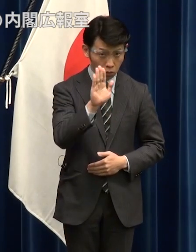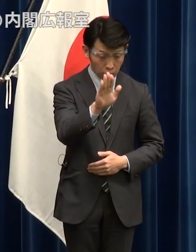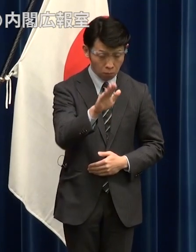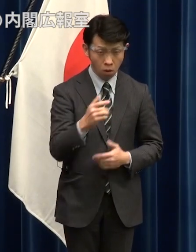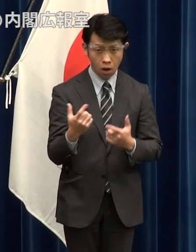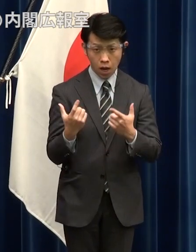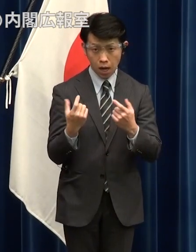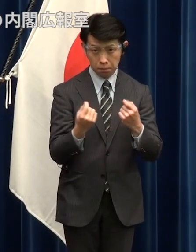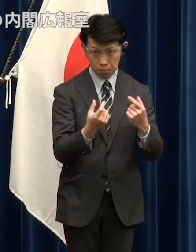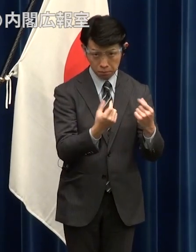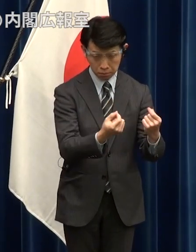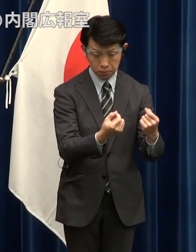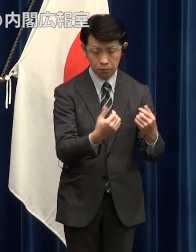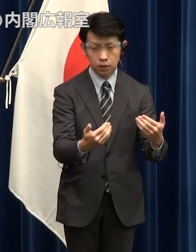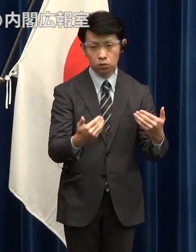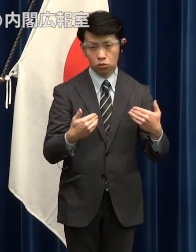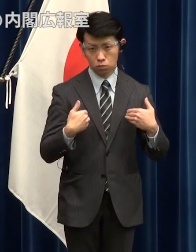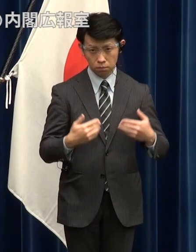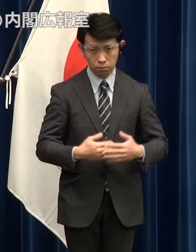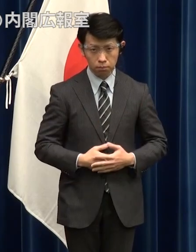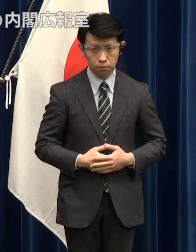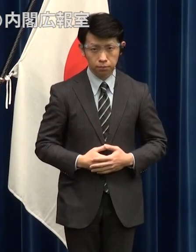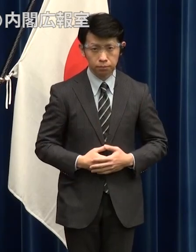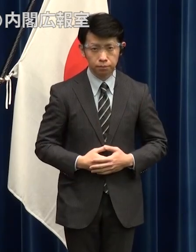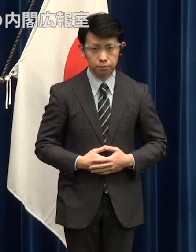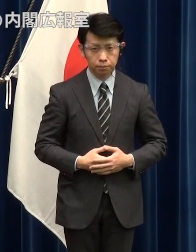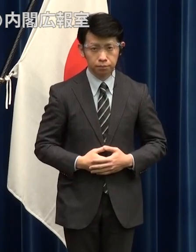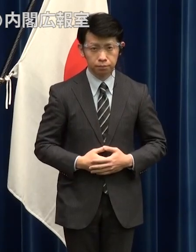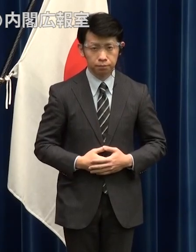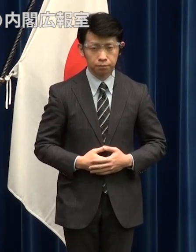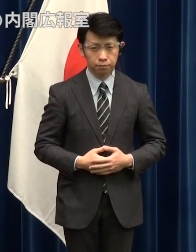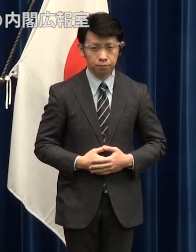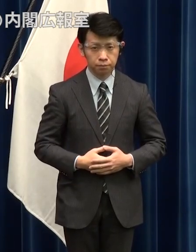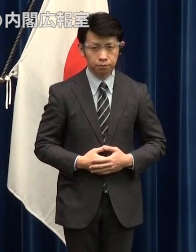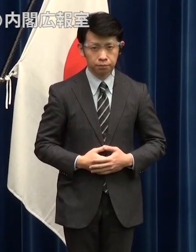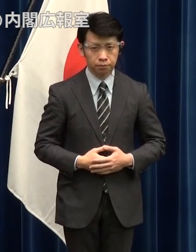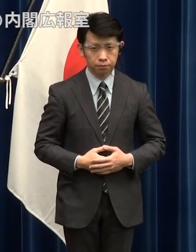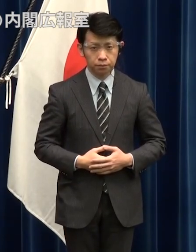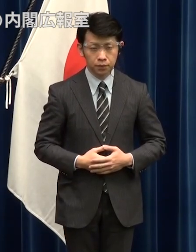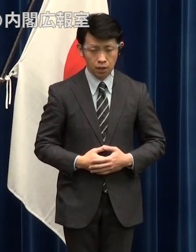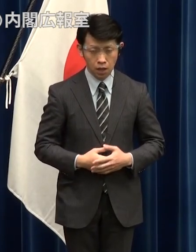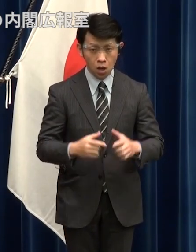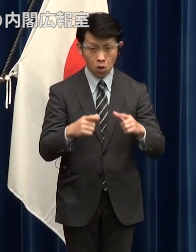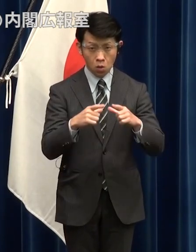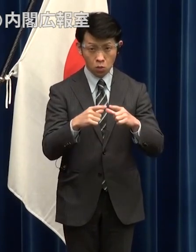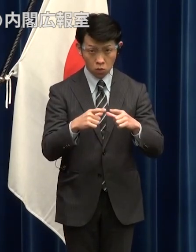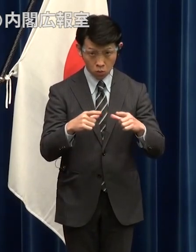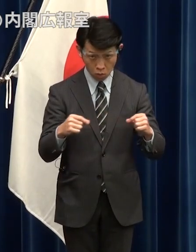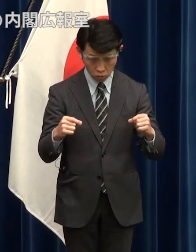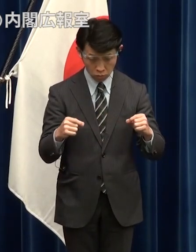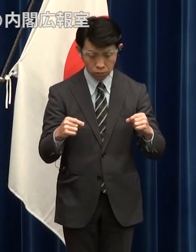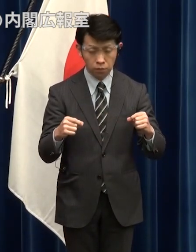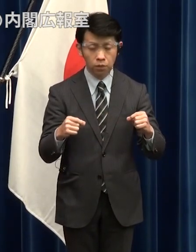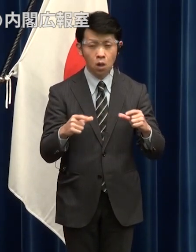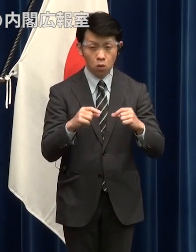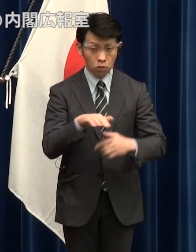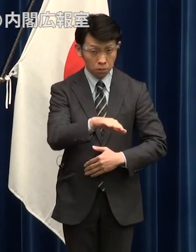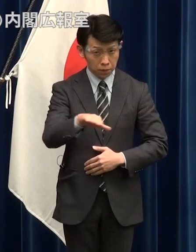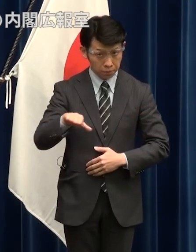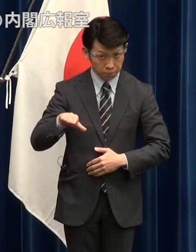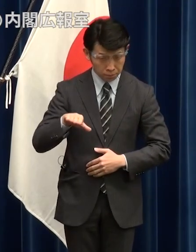強化していかなければなりません。それがこの国家国民の平和と安全を預